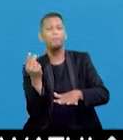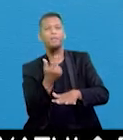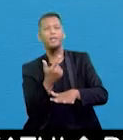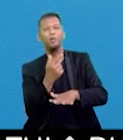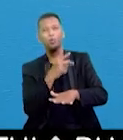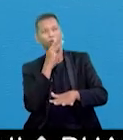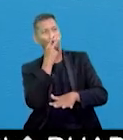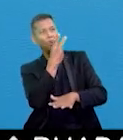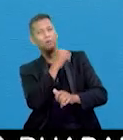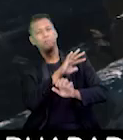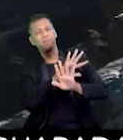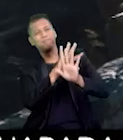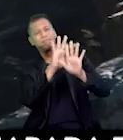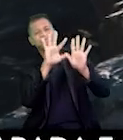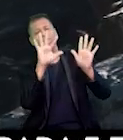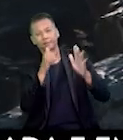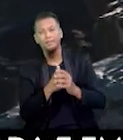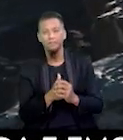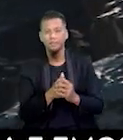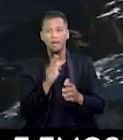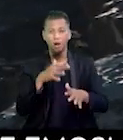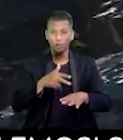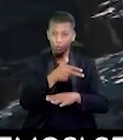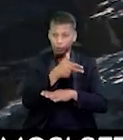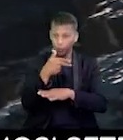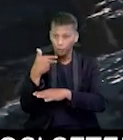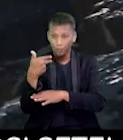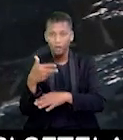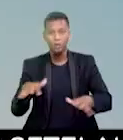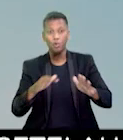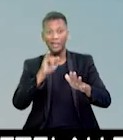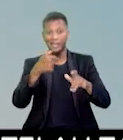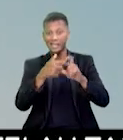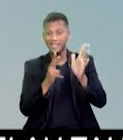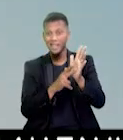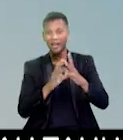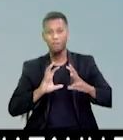Keindahan kaldera di atas awan inilah yang membuat Ijen mendunia.